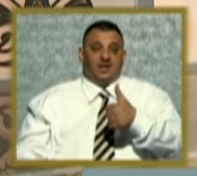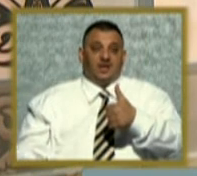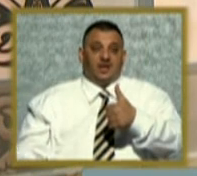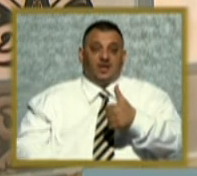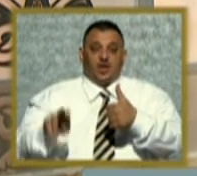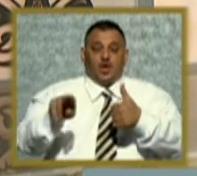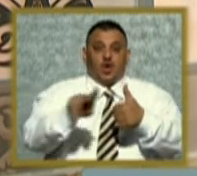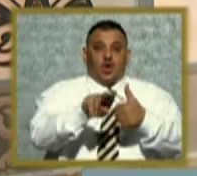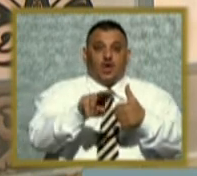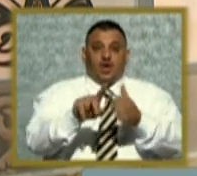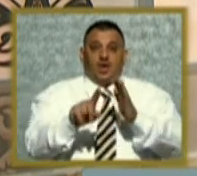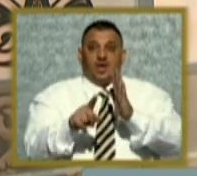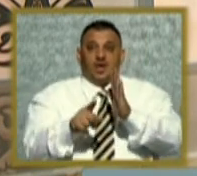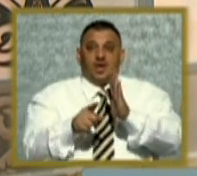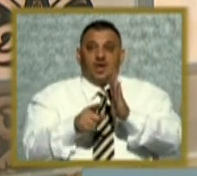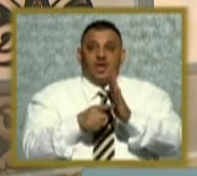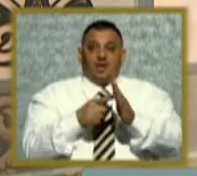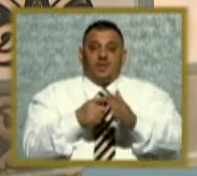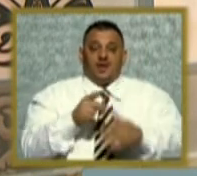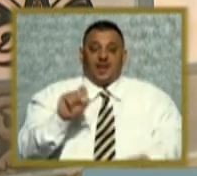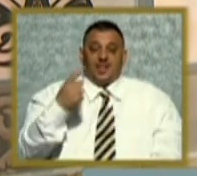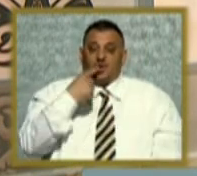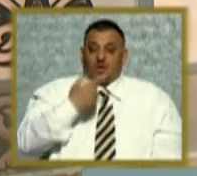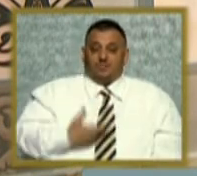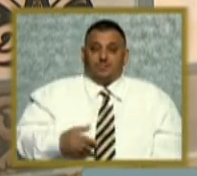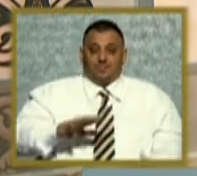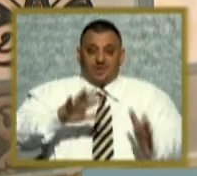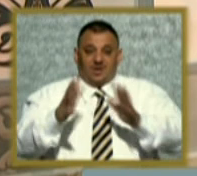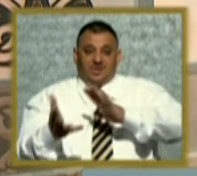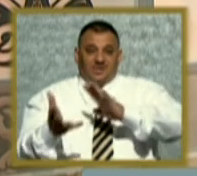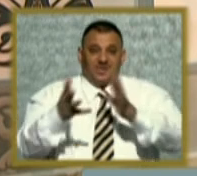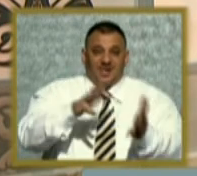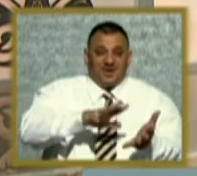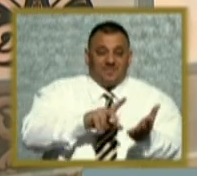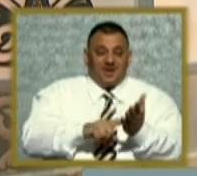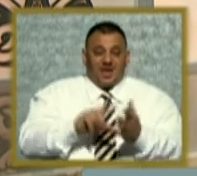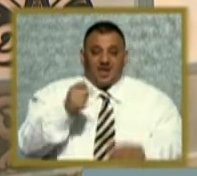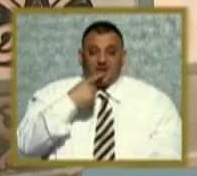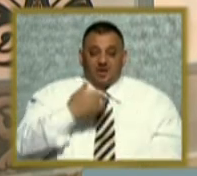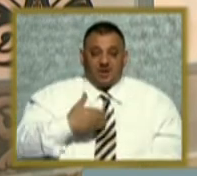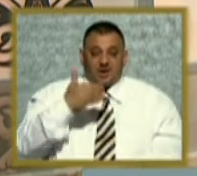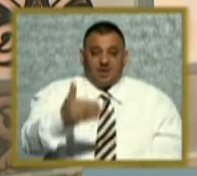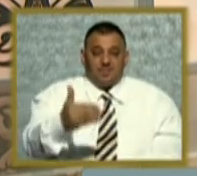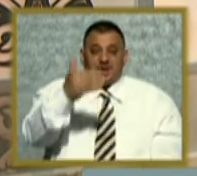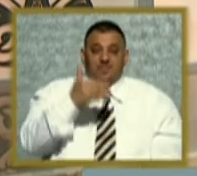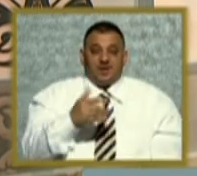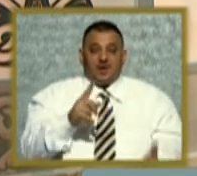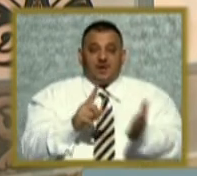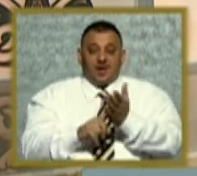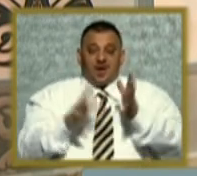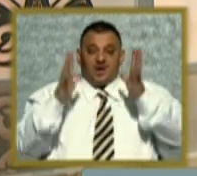عندي أخذ دورة شهرية مارسة قربة قبل معدل 3 أيام أو أكثر تأتي مرات تحتبه تحارة تصلي